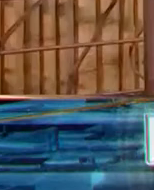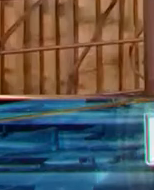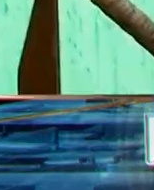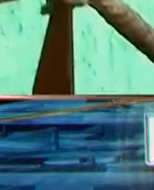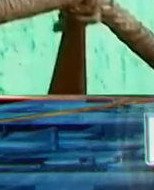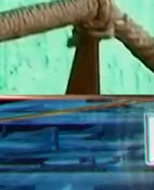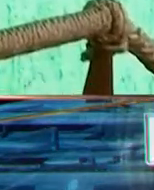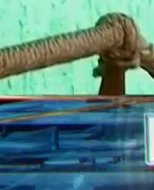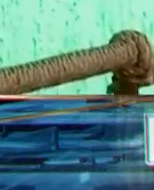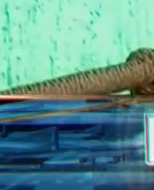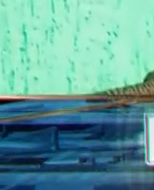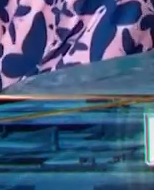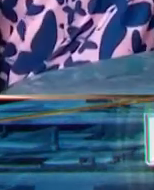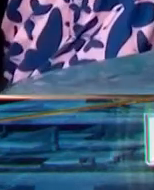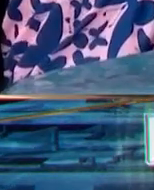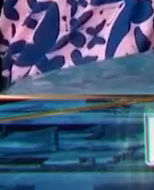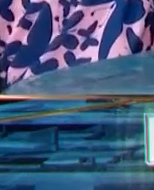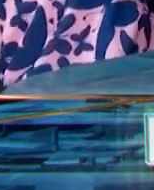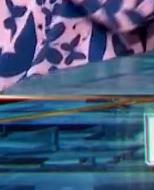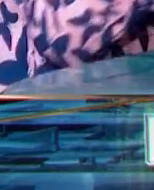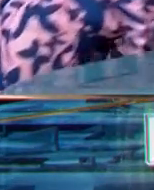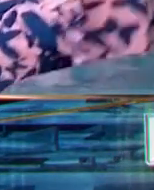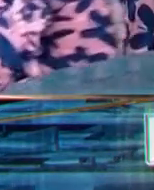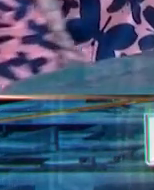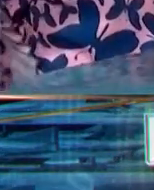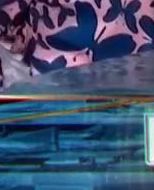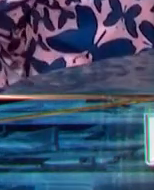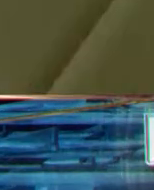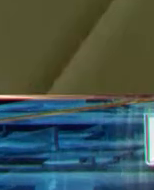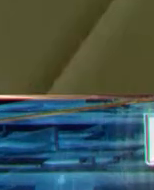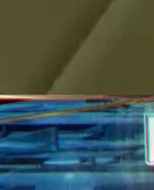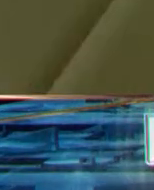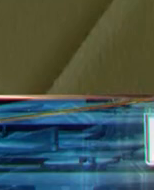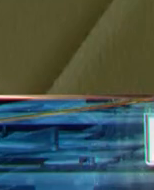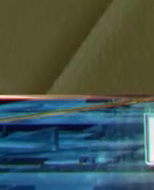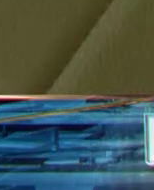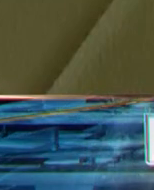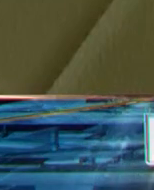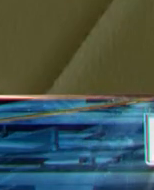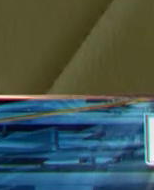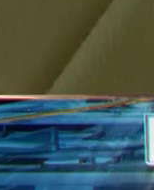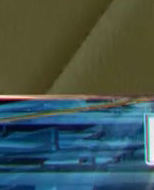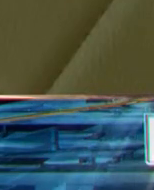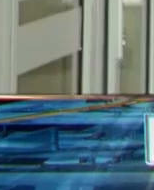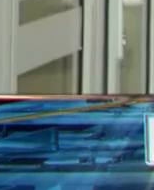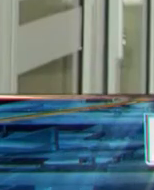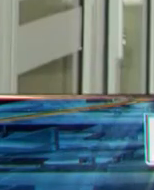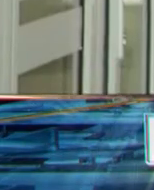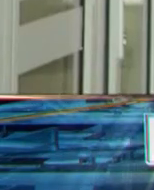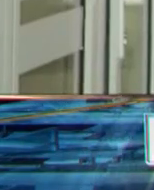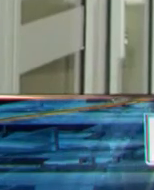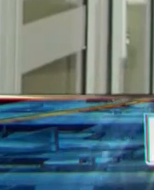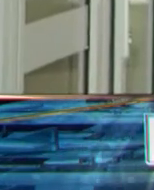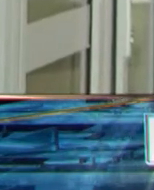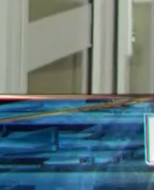Күйеуге шықтым келеді. Жетісу телеарнасы таспалаған жаңа туындының алғашқы бөлімі ертең көрерменге жол тартады. Я, мен